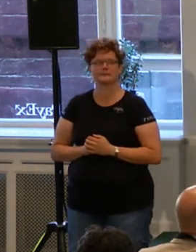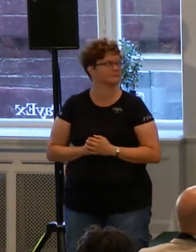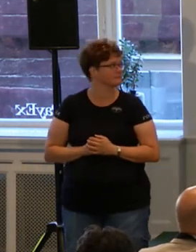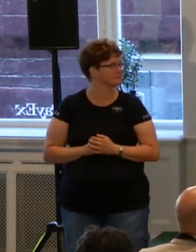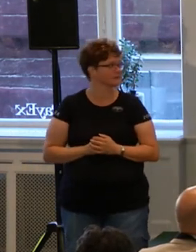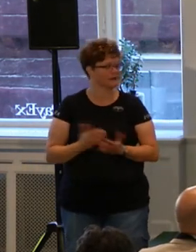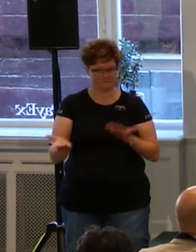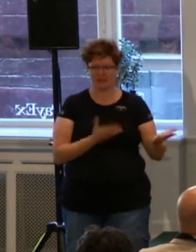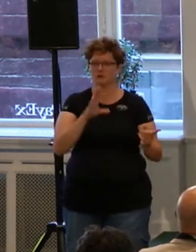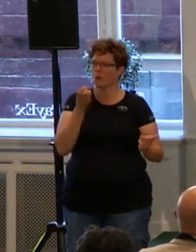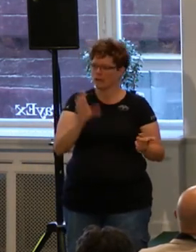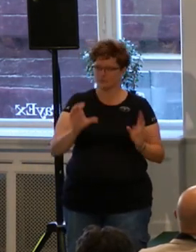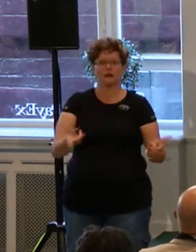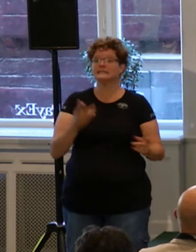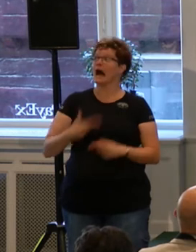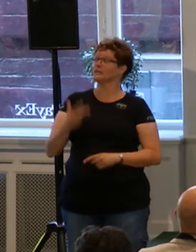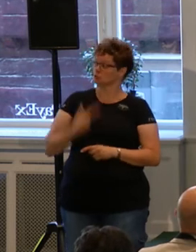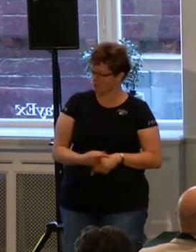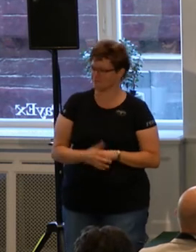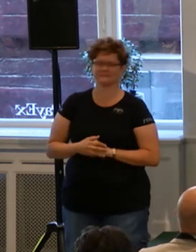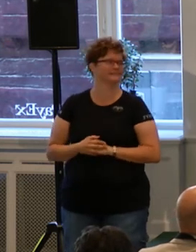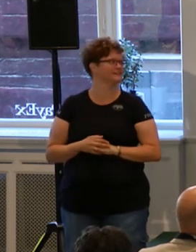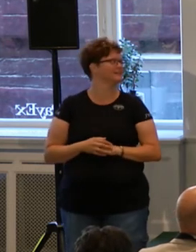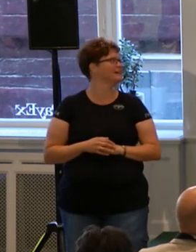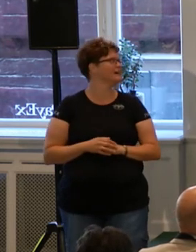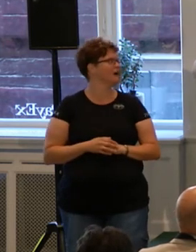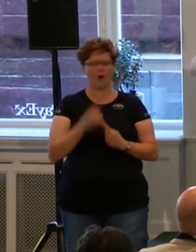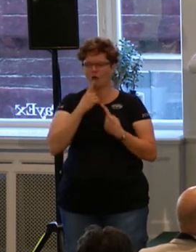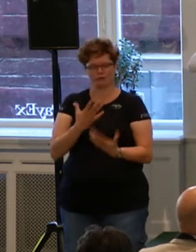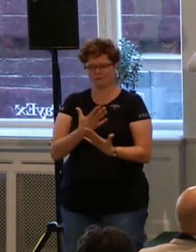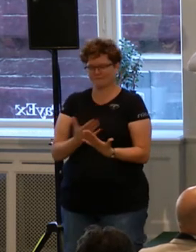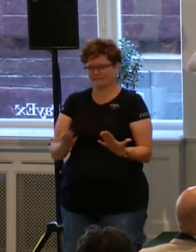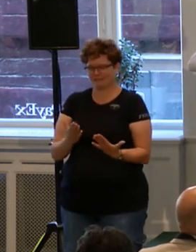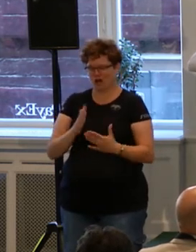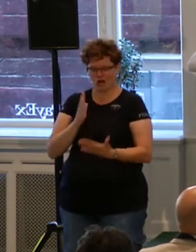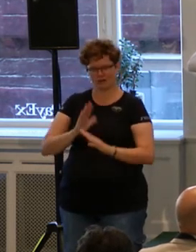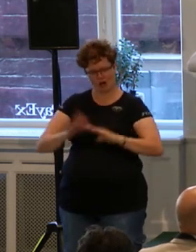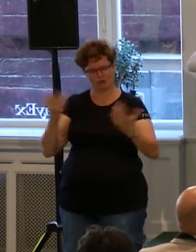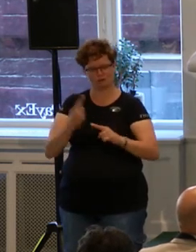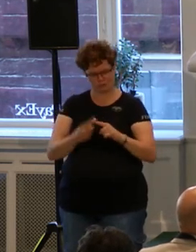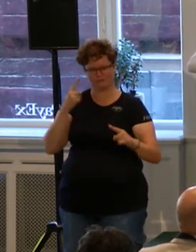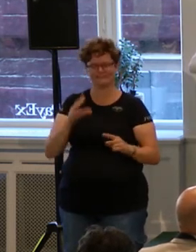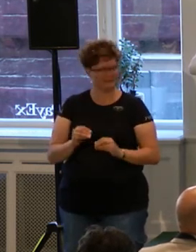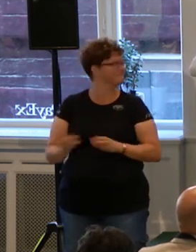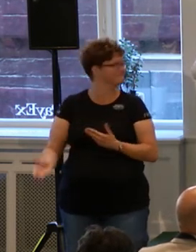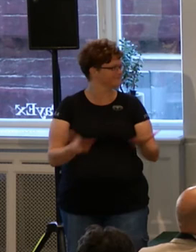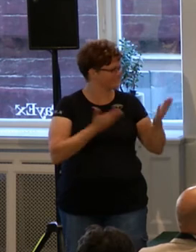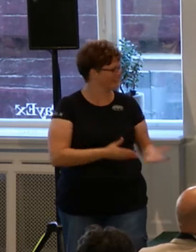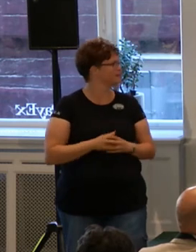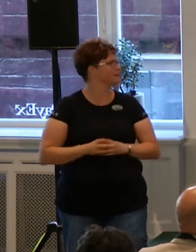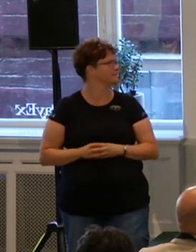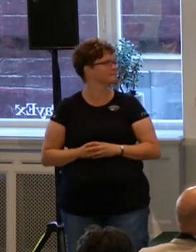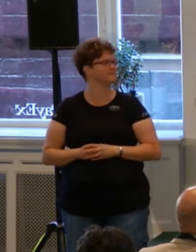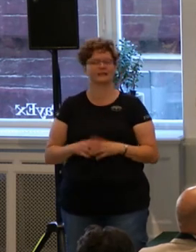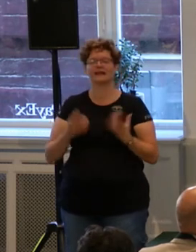Och välkommen upp, Jonas. Okej. Okay. Ja. Om jag uttryckte mig oklart på detta vill jag säga. Okej. Okay.